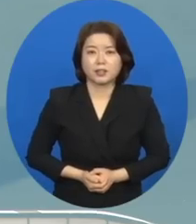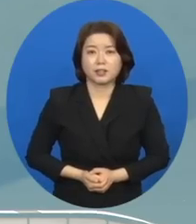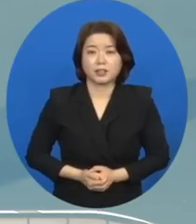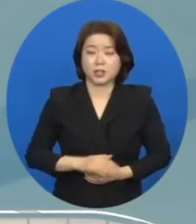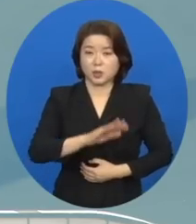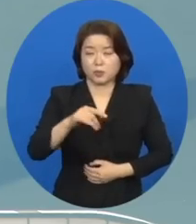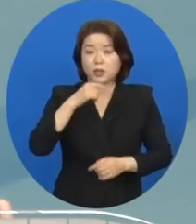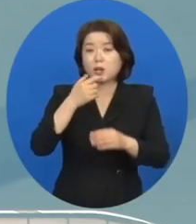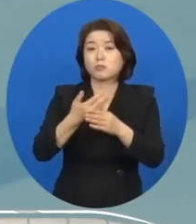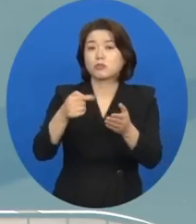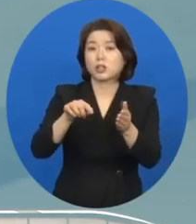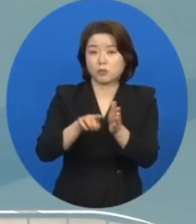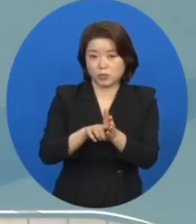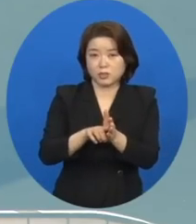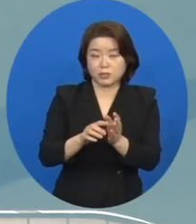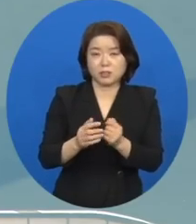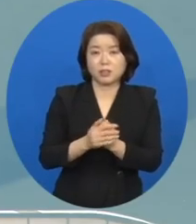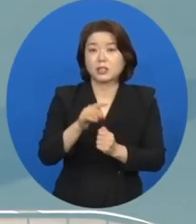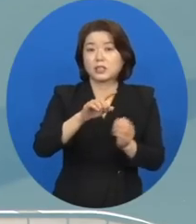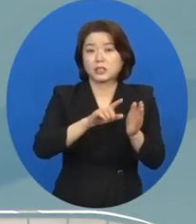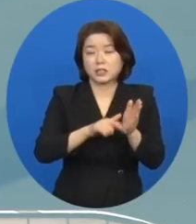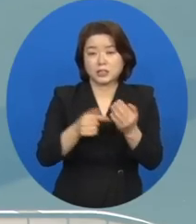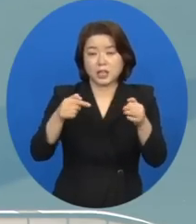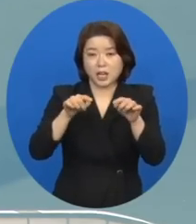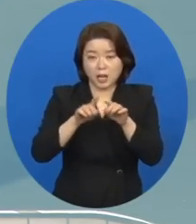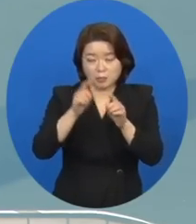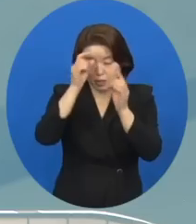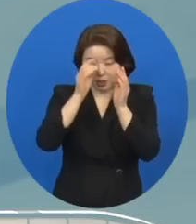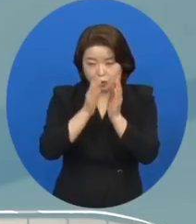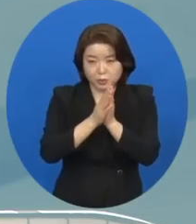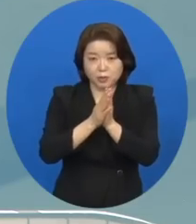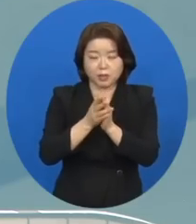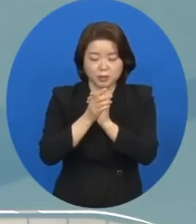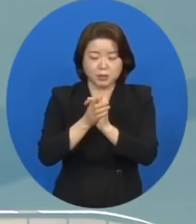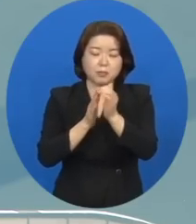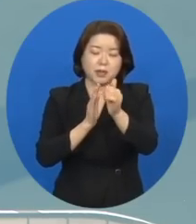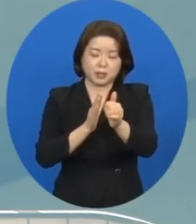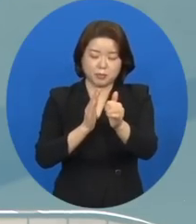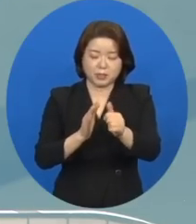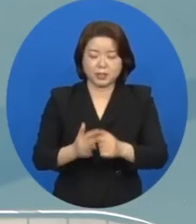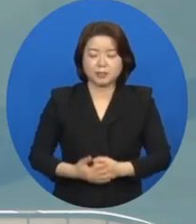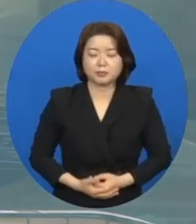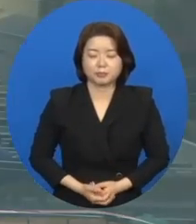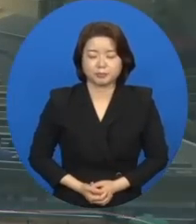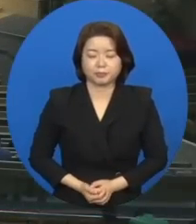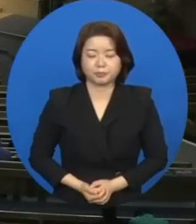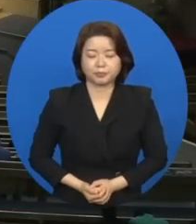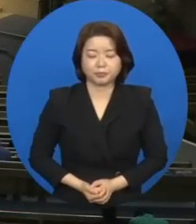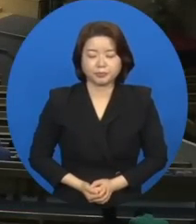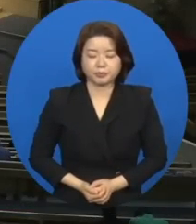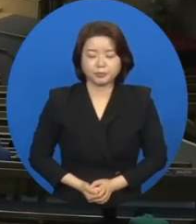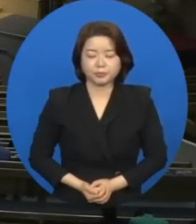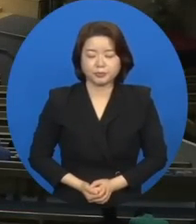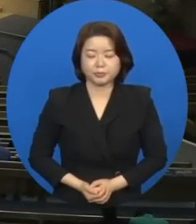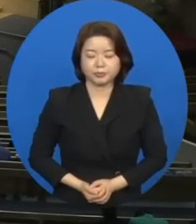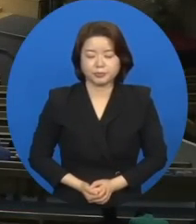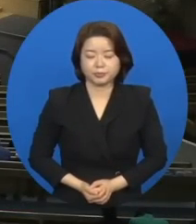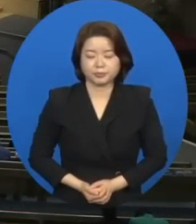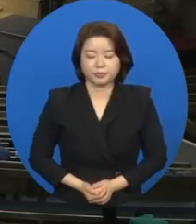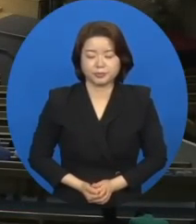우리 북한을 위해서 시간 또 함께 우리 기도하며 나가도록 하겠습니다. 하나님 감사합니다. 주님 우리의